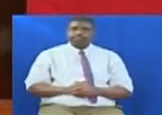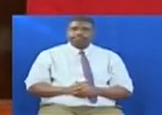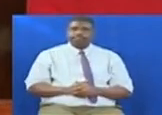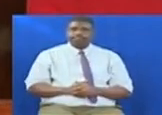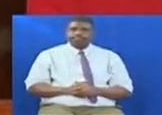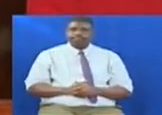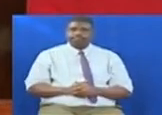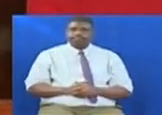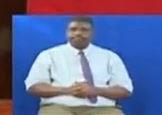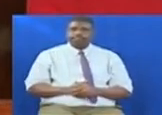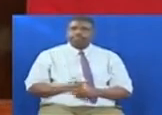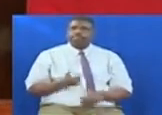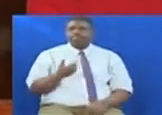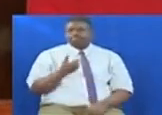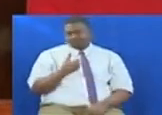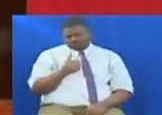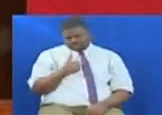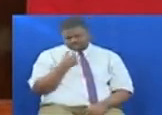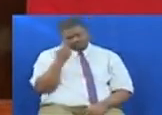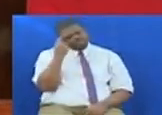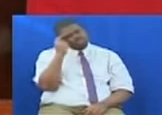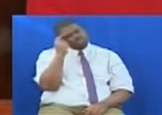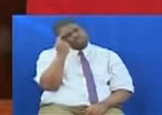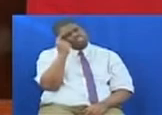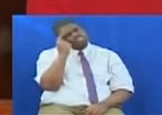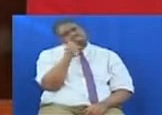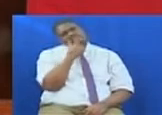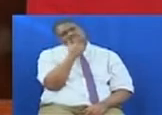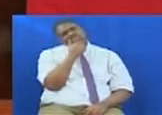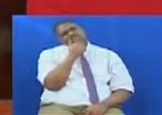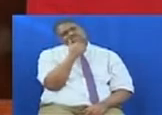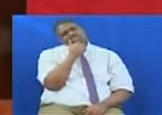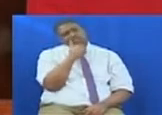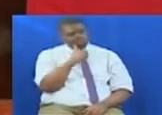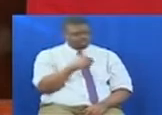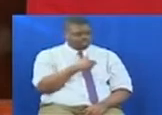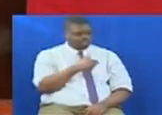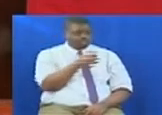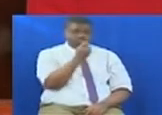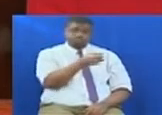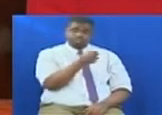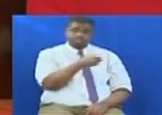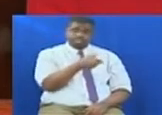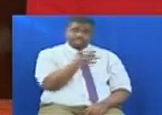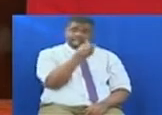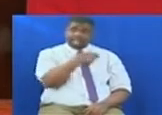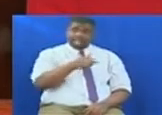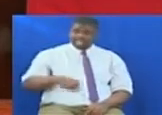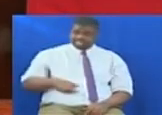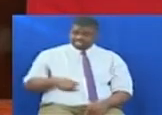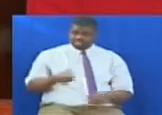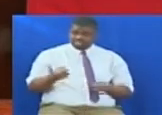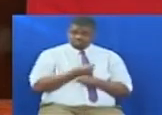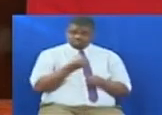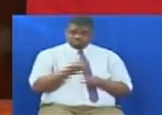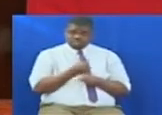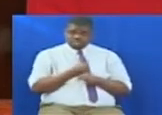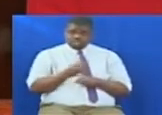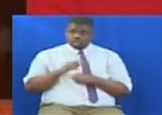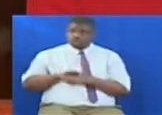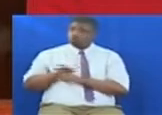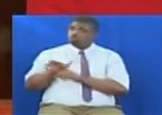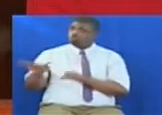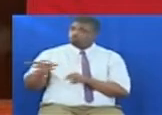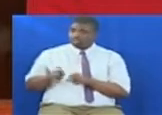Sasa mimi nilikuwa nafikiria kwamba baada ya kumpongeza mheshimiwa rais kwa jinsi alivyoshirikia swala la corona,